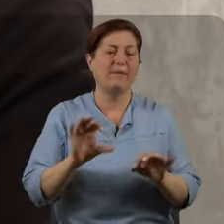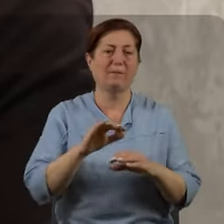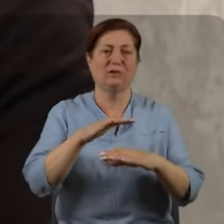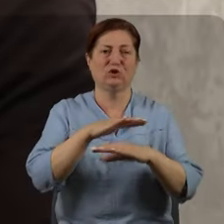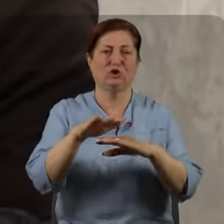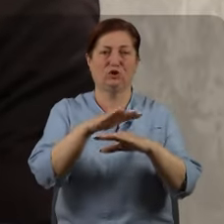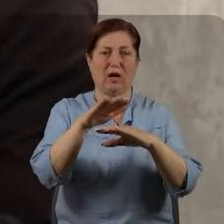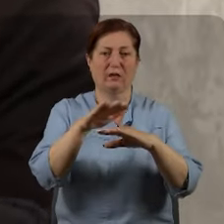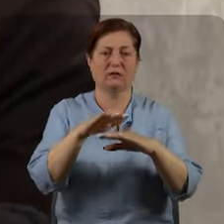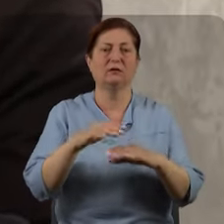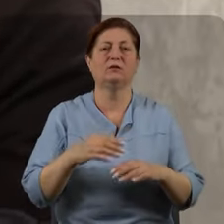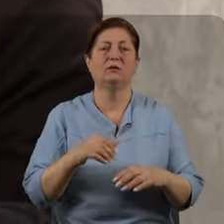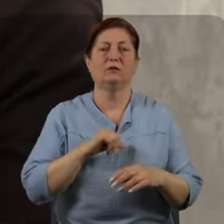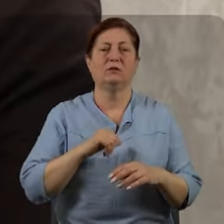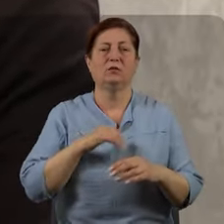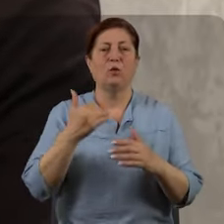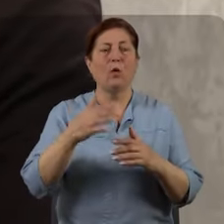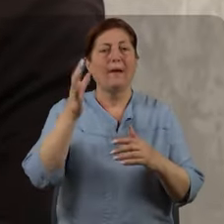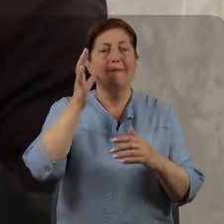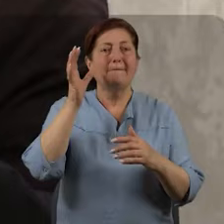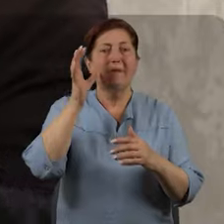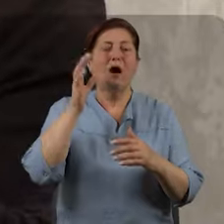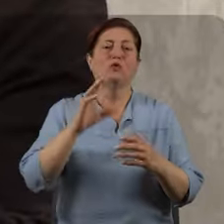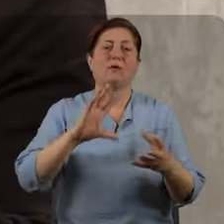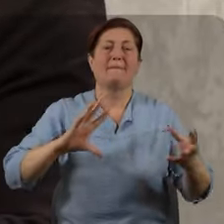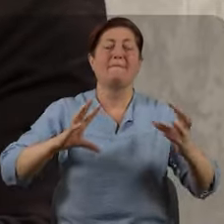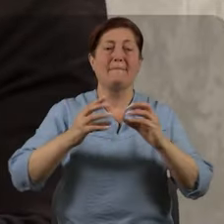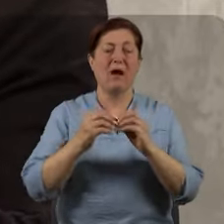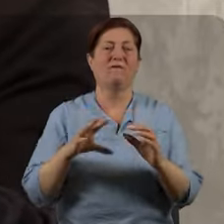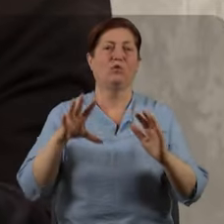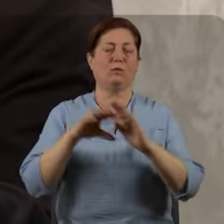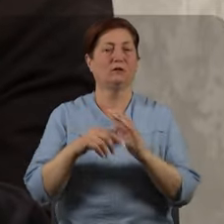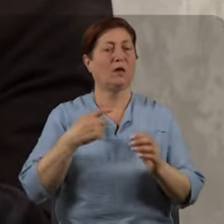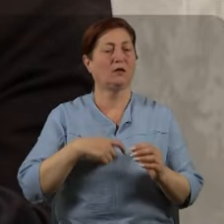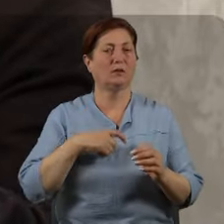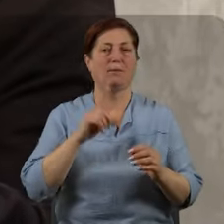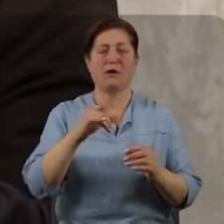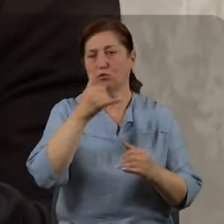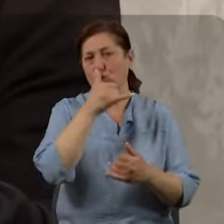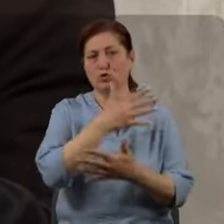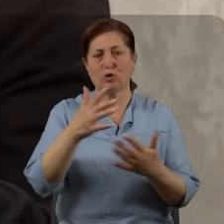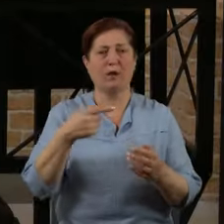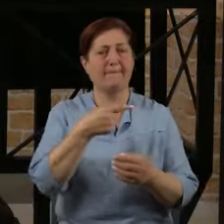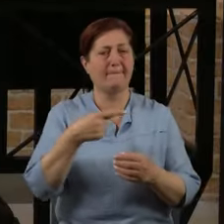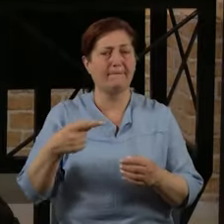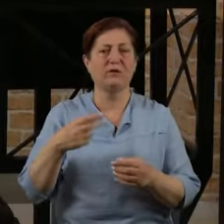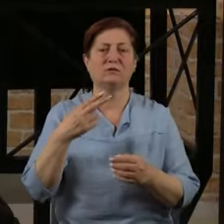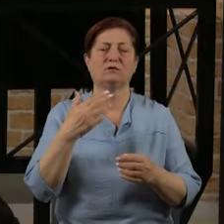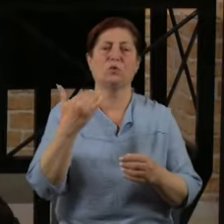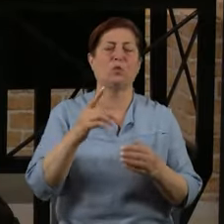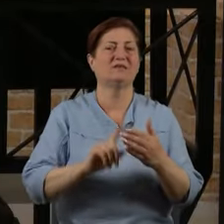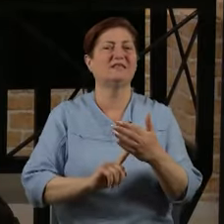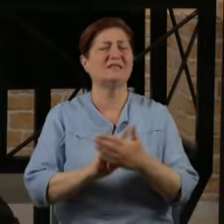գուցե ուրեմն առիթը այս բանաստեղծություններ միավորելու նաև անձնականը, բայց նաև չեն կարող բացառել տարածքի մինչ